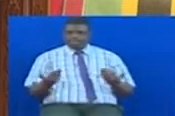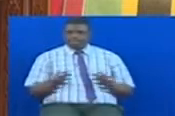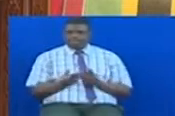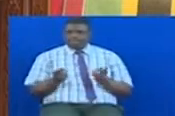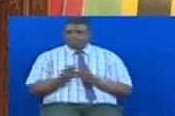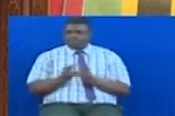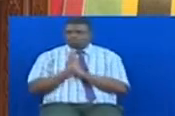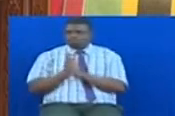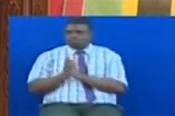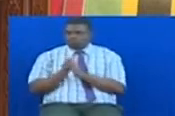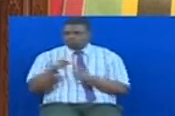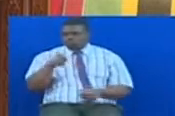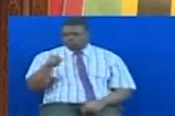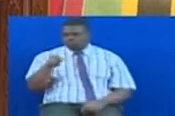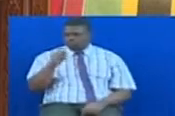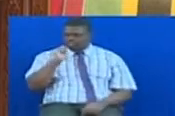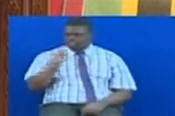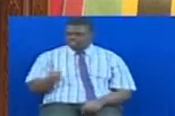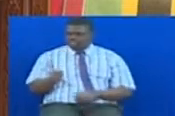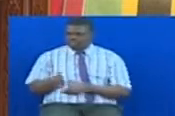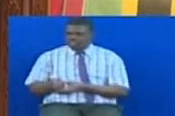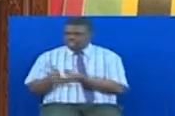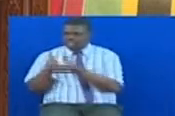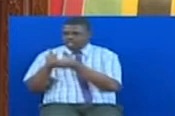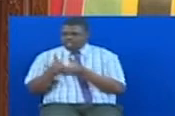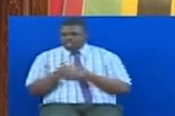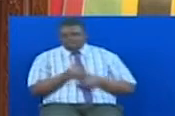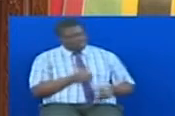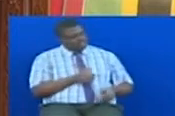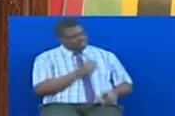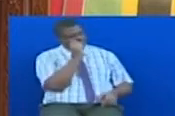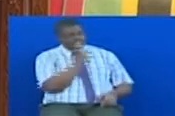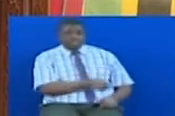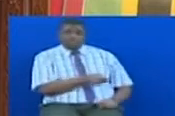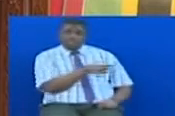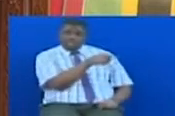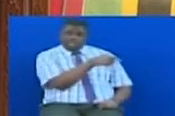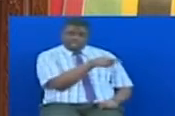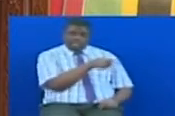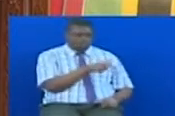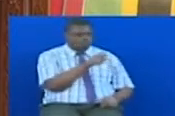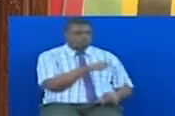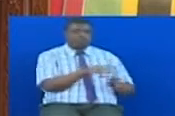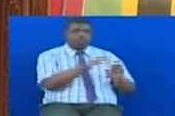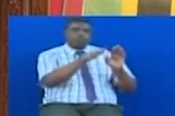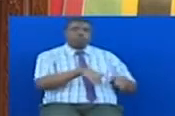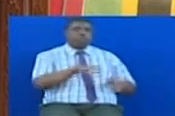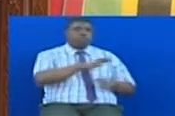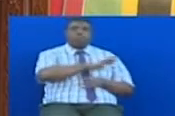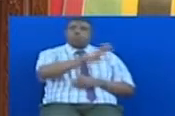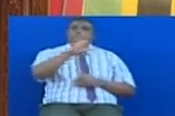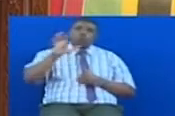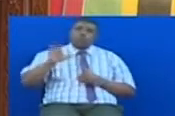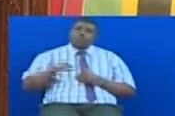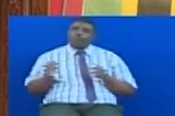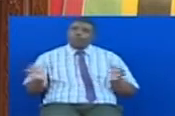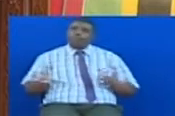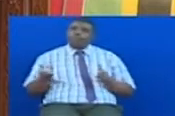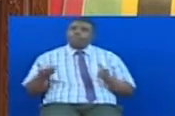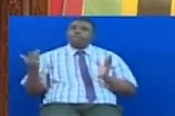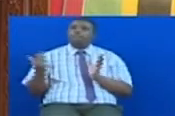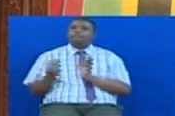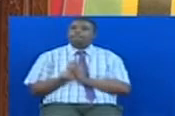wewe Naibu Spika pamoja na Spika na wabunge wenzangu wote, mmetulea, tumekuwa